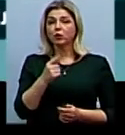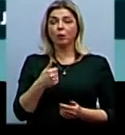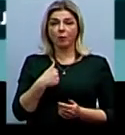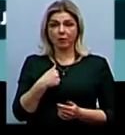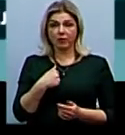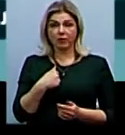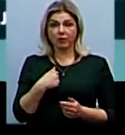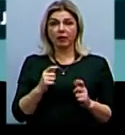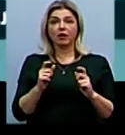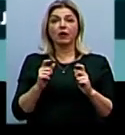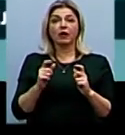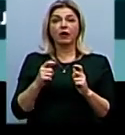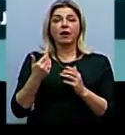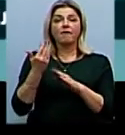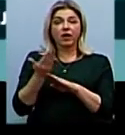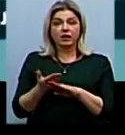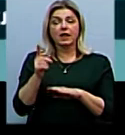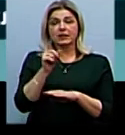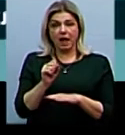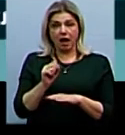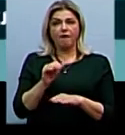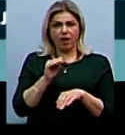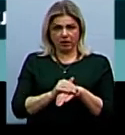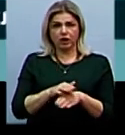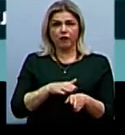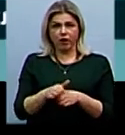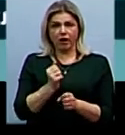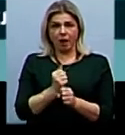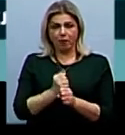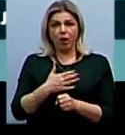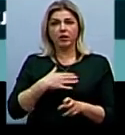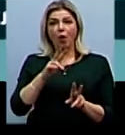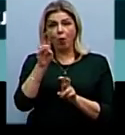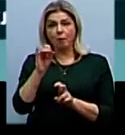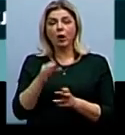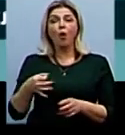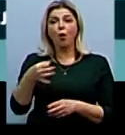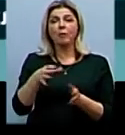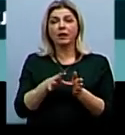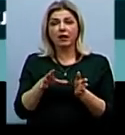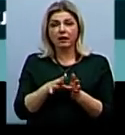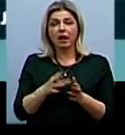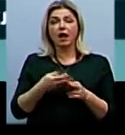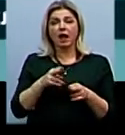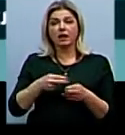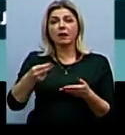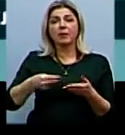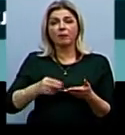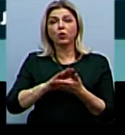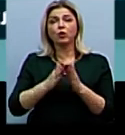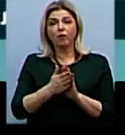Тому що ми виставили за фактичне виконання роботи між нашою компанією та Обленерго та Центрліфт. Підписані угоди